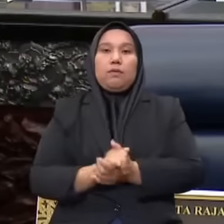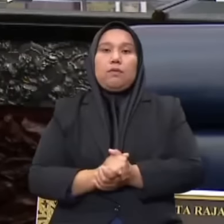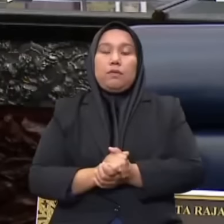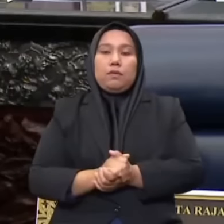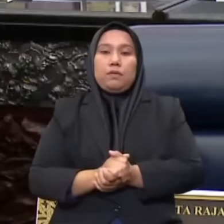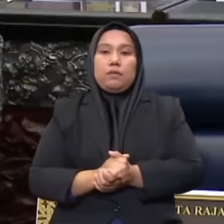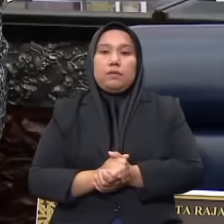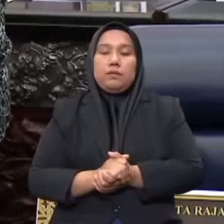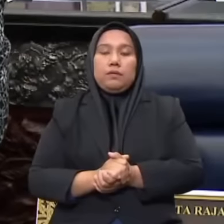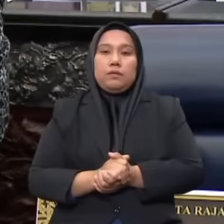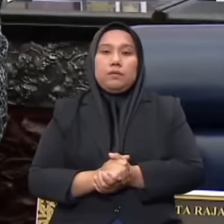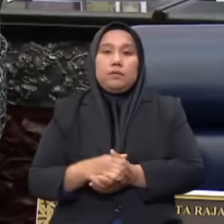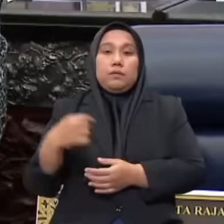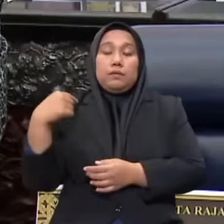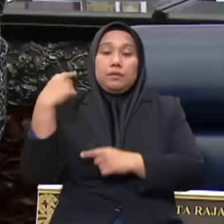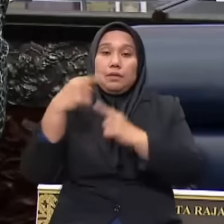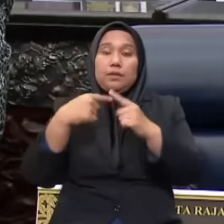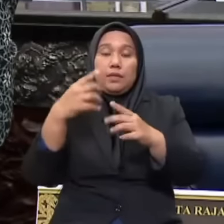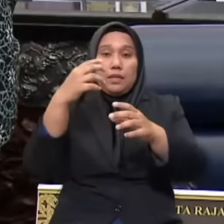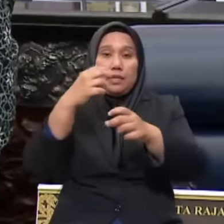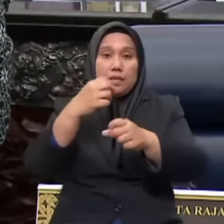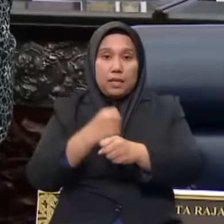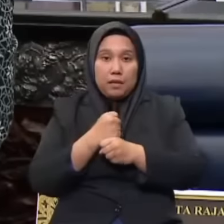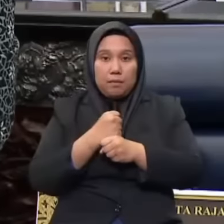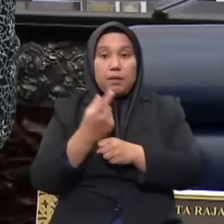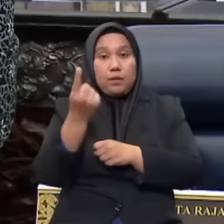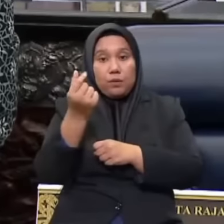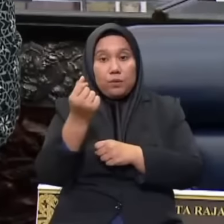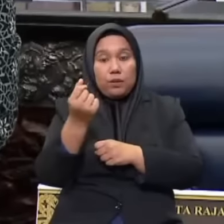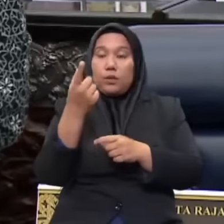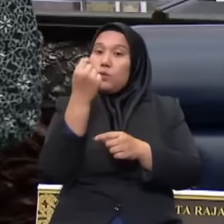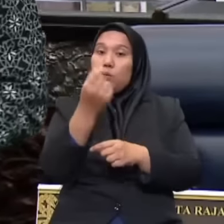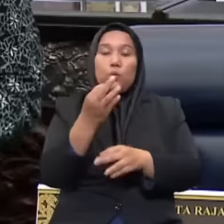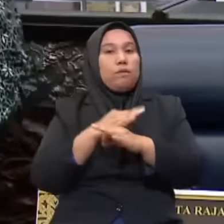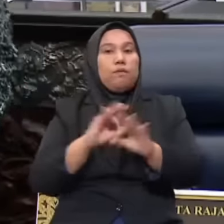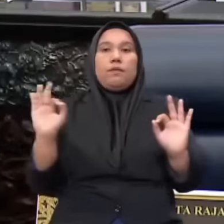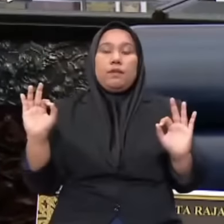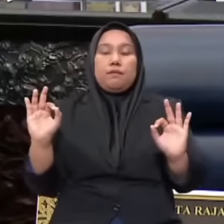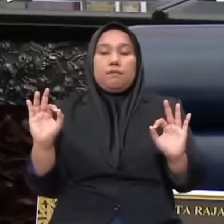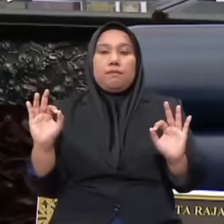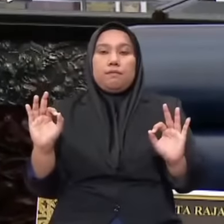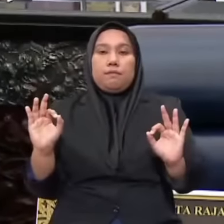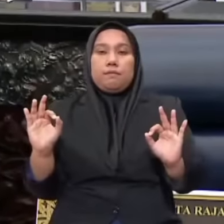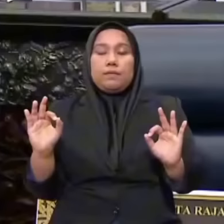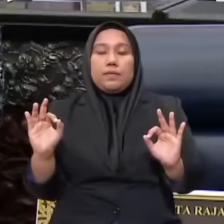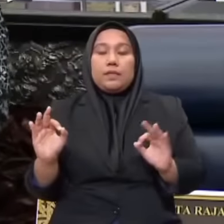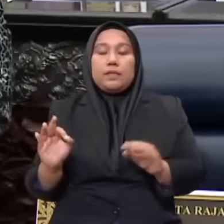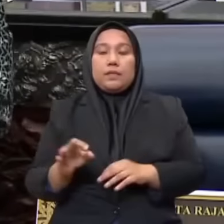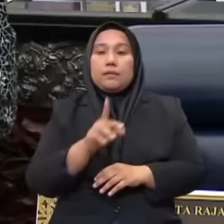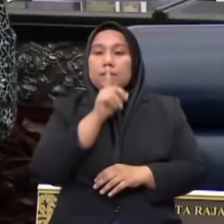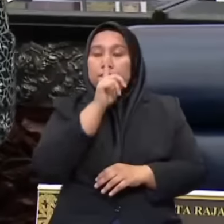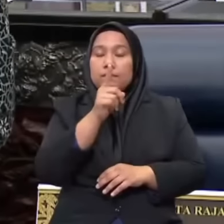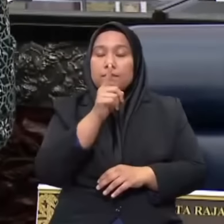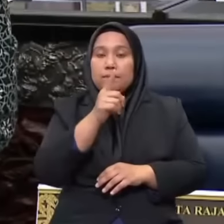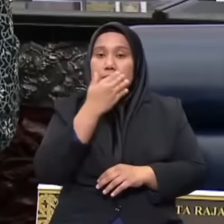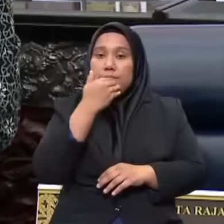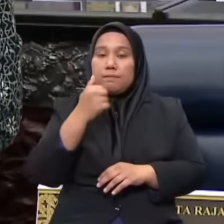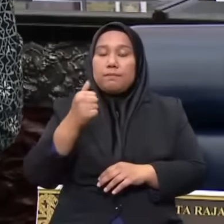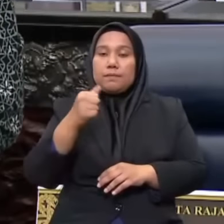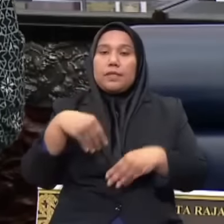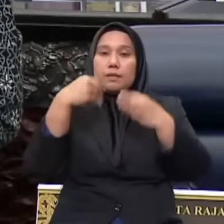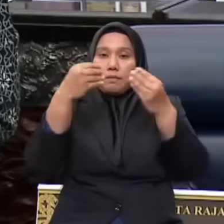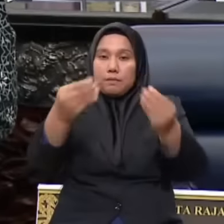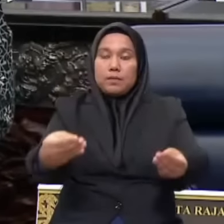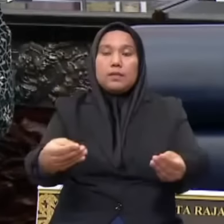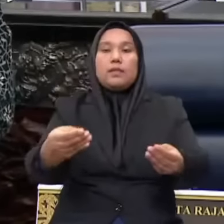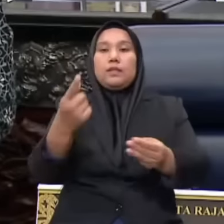Dan bila mereka dapat wang ini, wang percuma. Sedangkan wang itu lebih baik diberikan kepada lebih ramai.